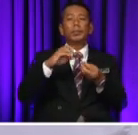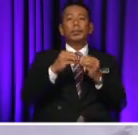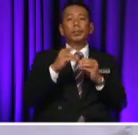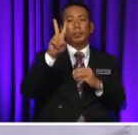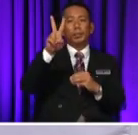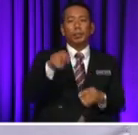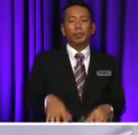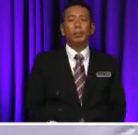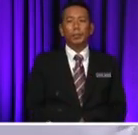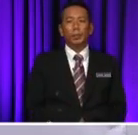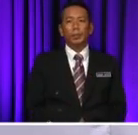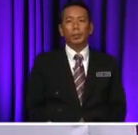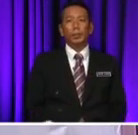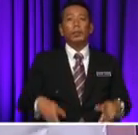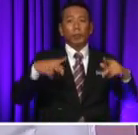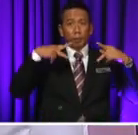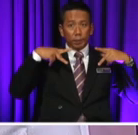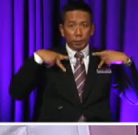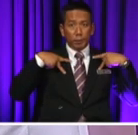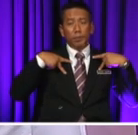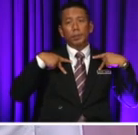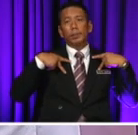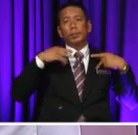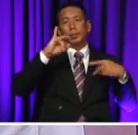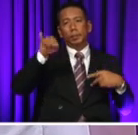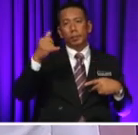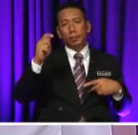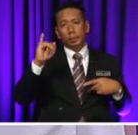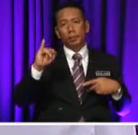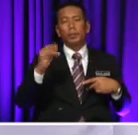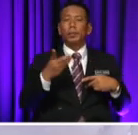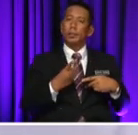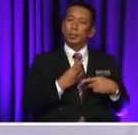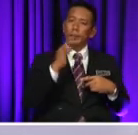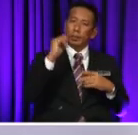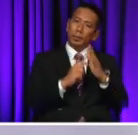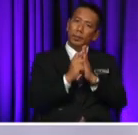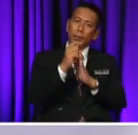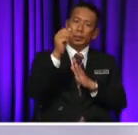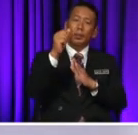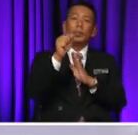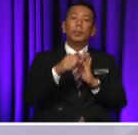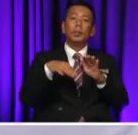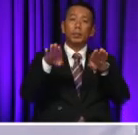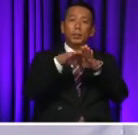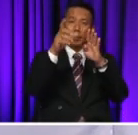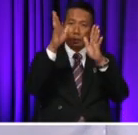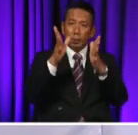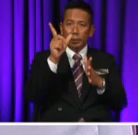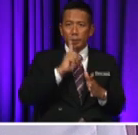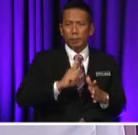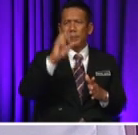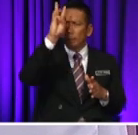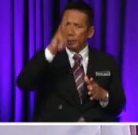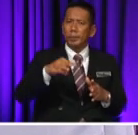jawabannya adalah mempunyai jati diri yang tinggi baik jadi sebagai seorang muslim kita wajib mempunyai jati diri